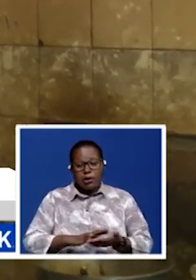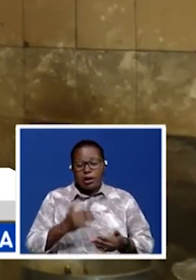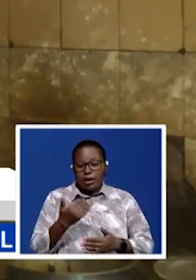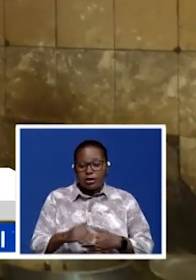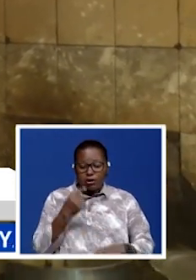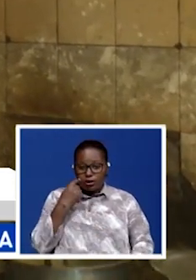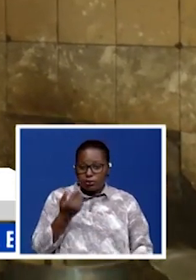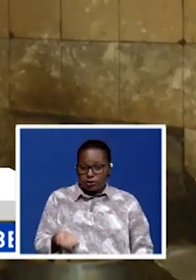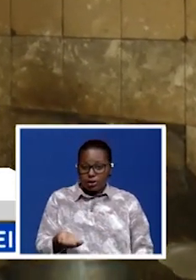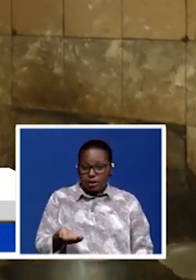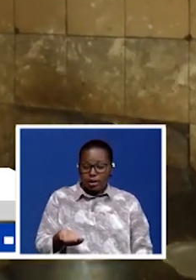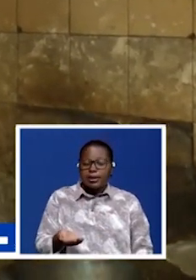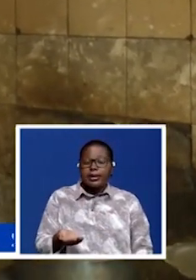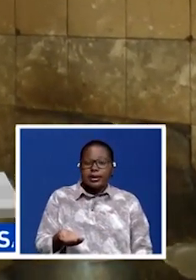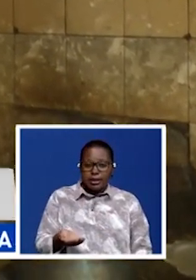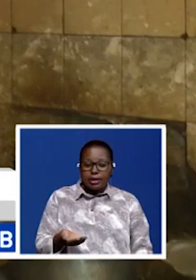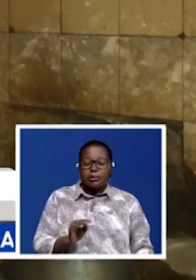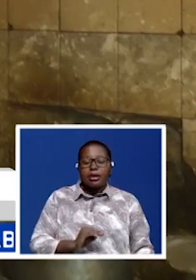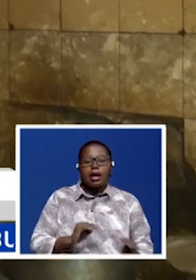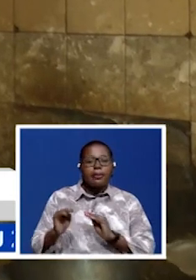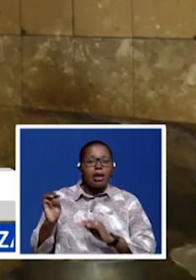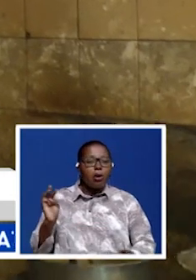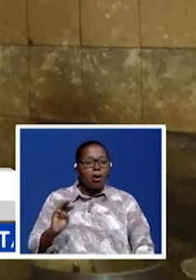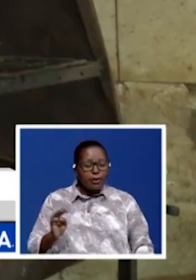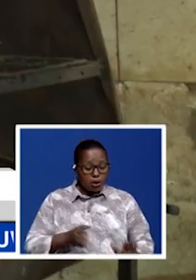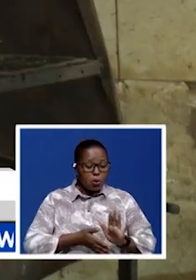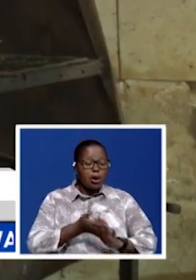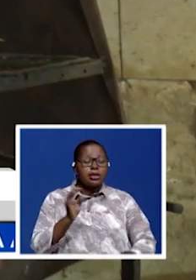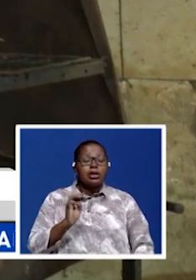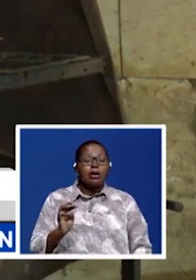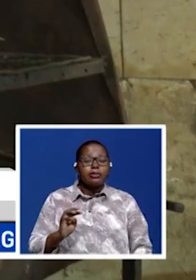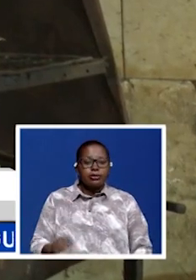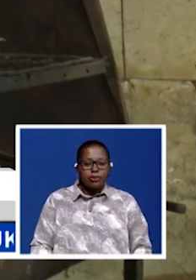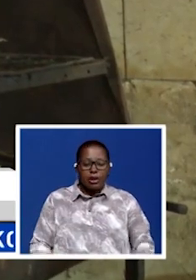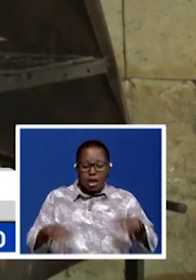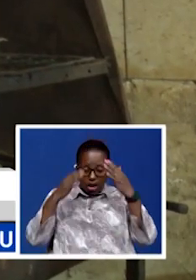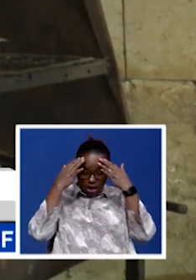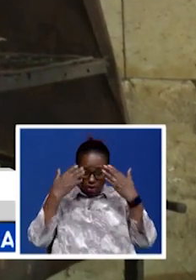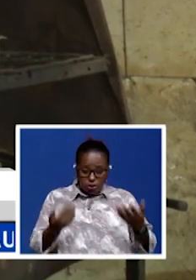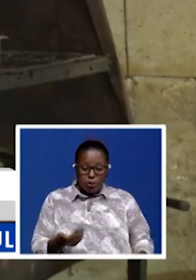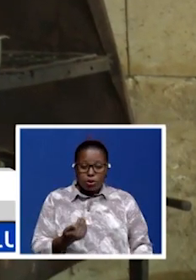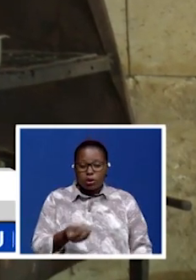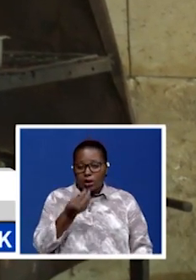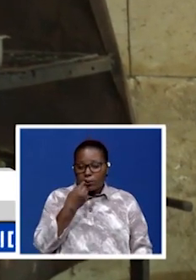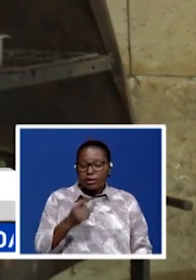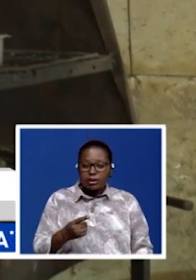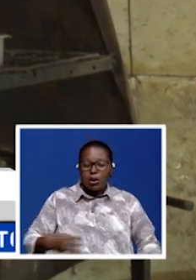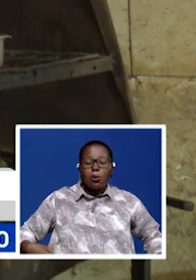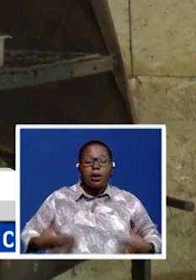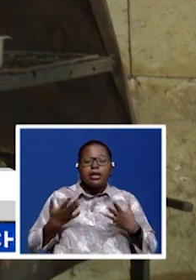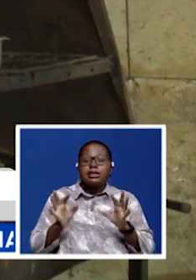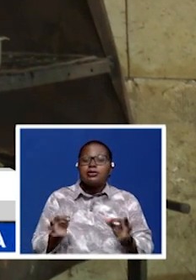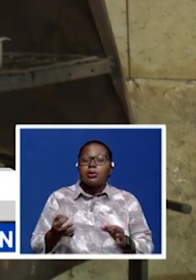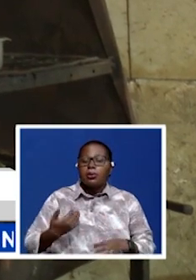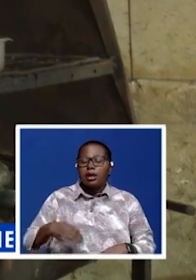unavyoona kwa Sasa utapohama utahamia Wapi na na utaanza Wapi hatujajua watoto watakula Nini wataishi vipi